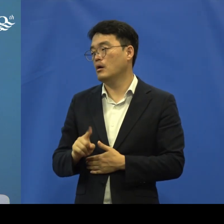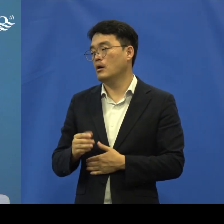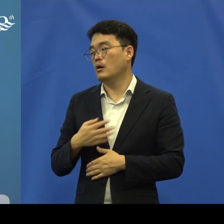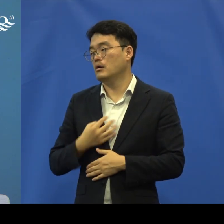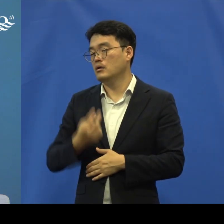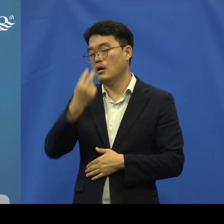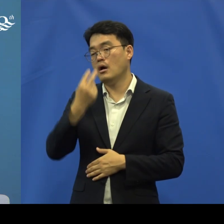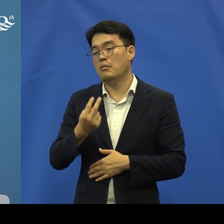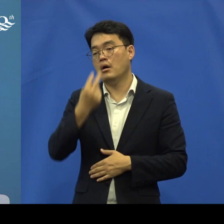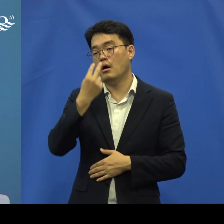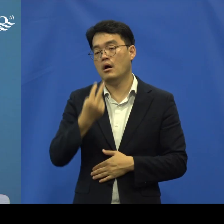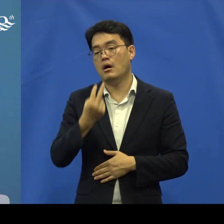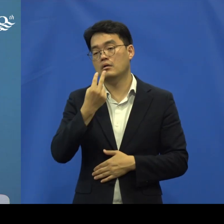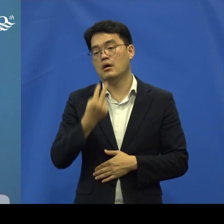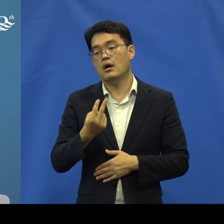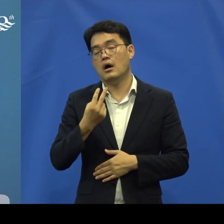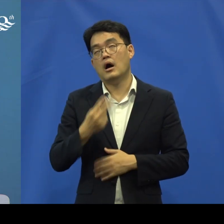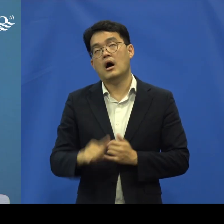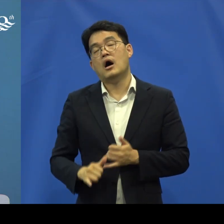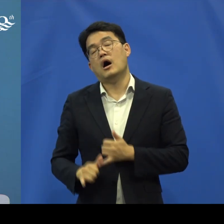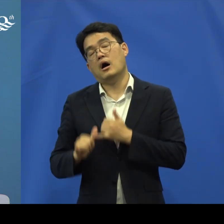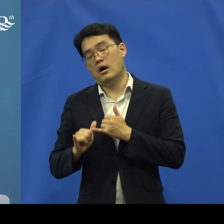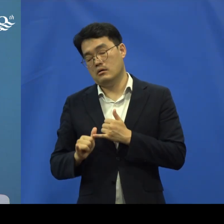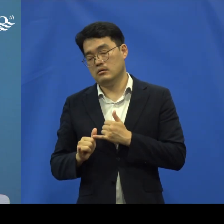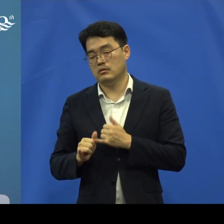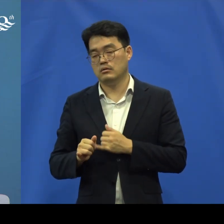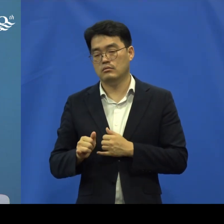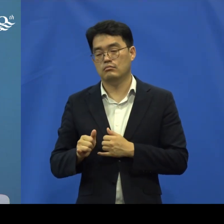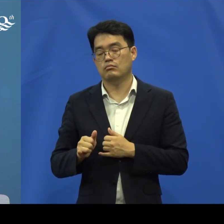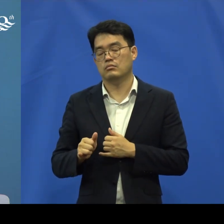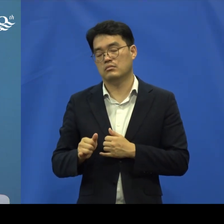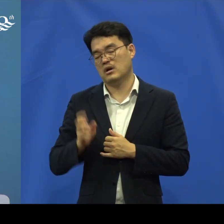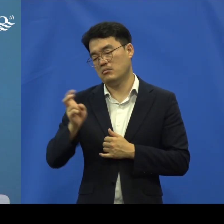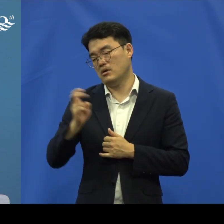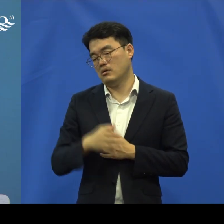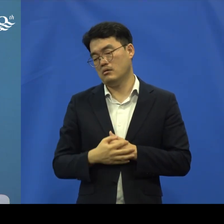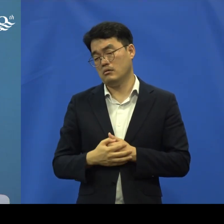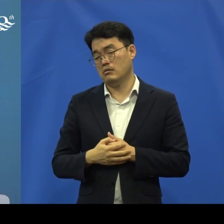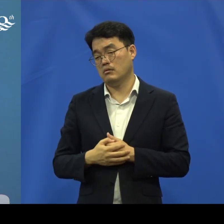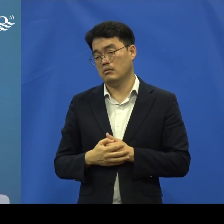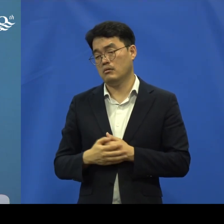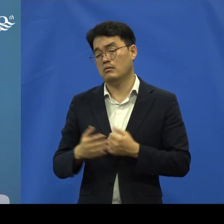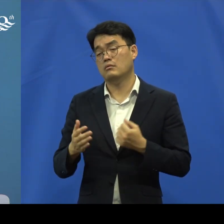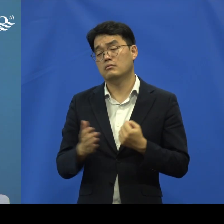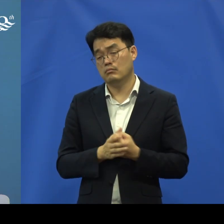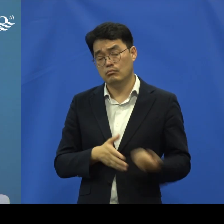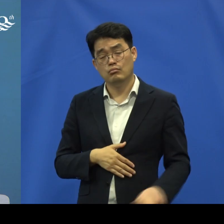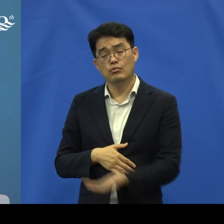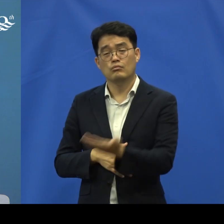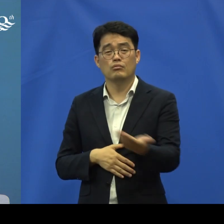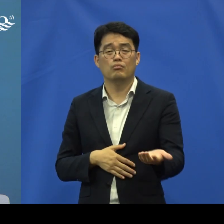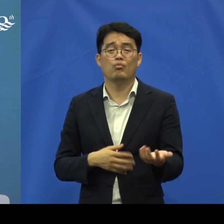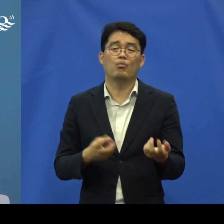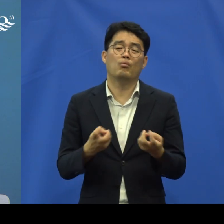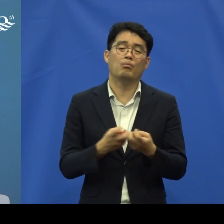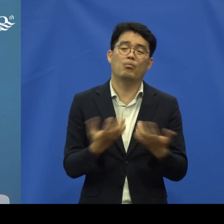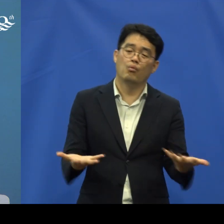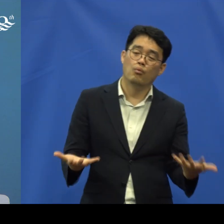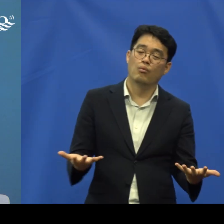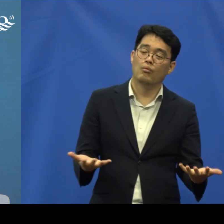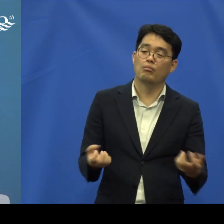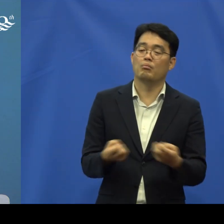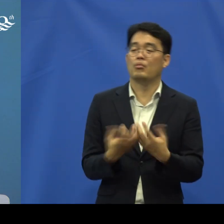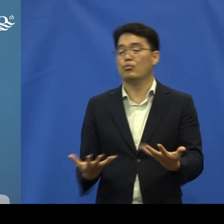그래서 철야밖에 없다 이렇게 온 분이 오늘 밤에 있을 거예요. 길이 안 보일 때가 있어요, 여러분. 이럴 때는. 그러니까